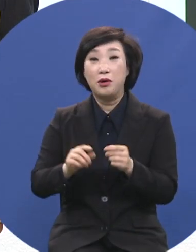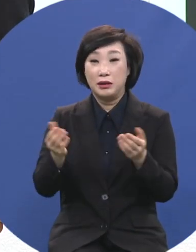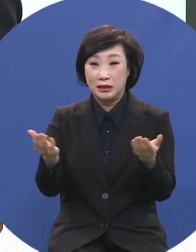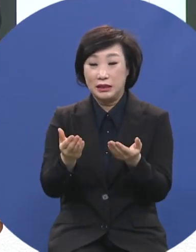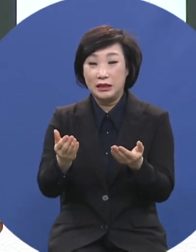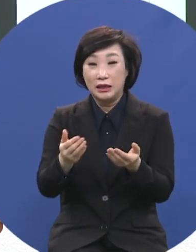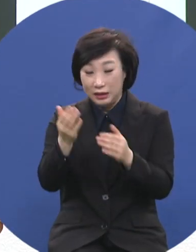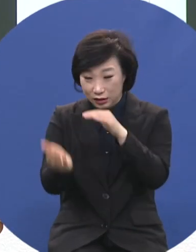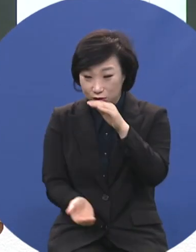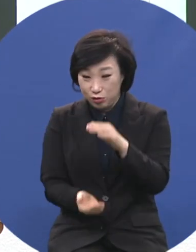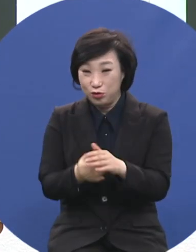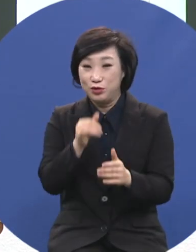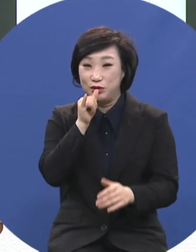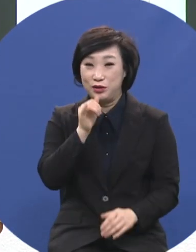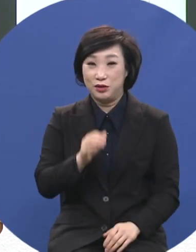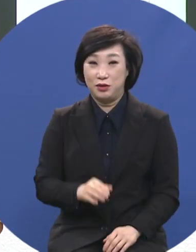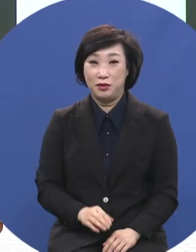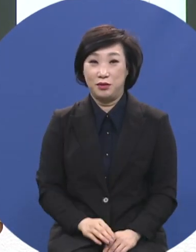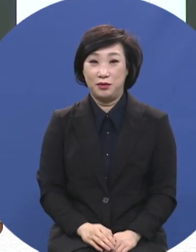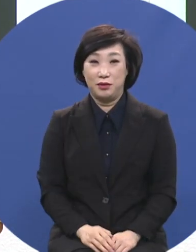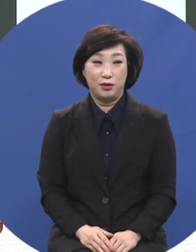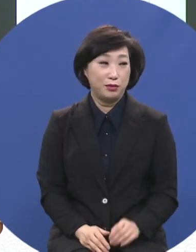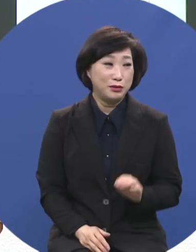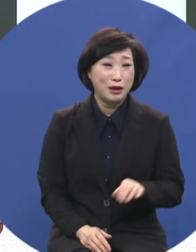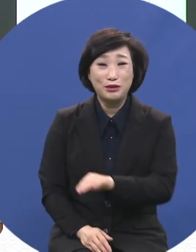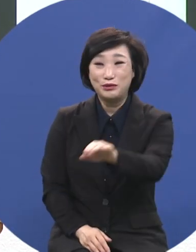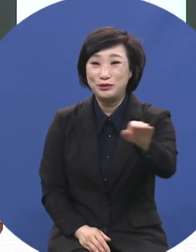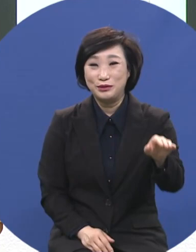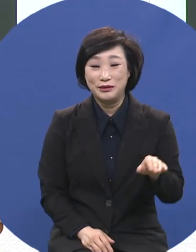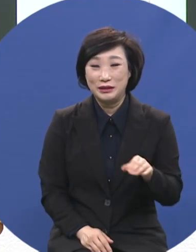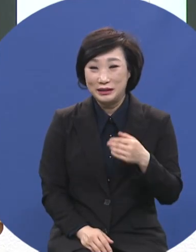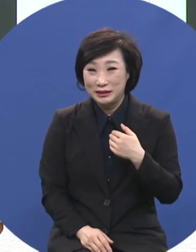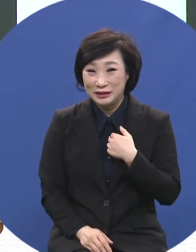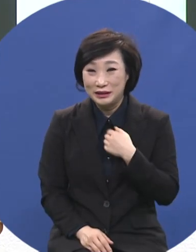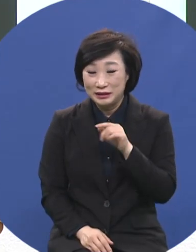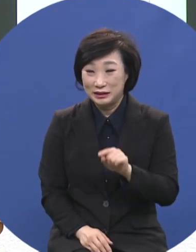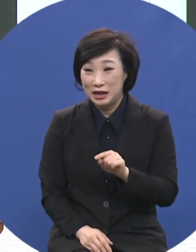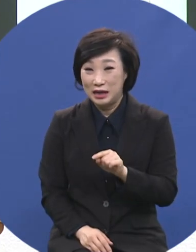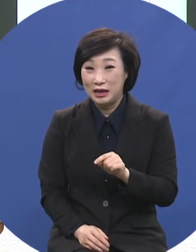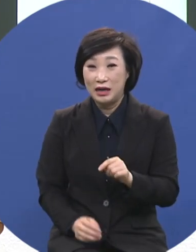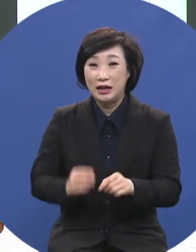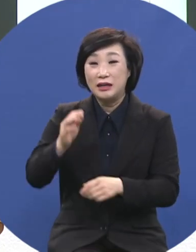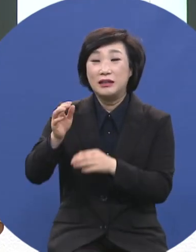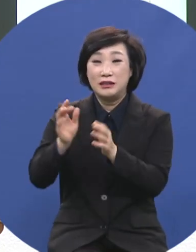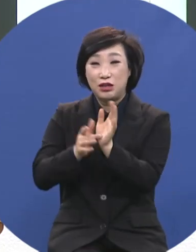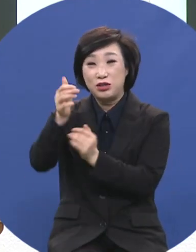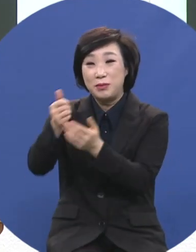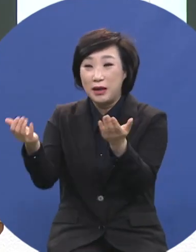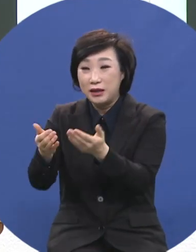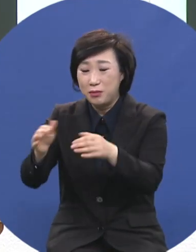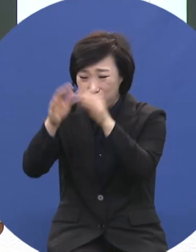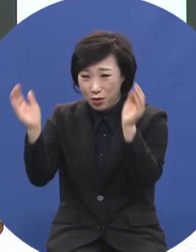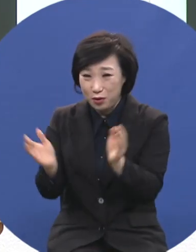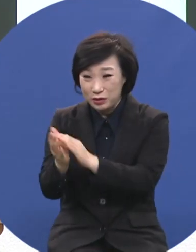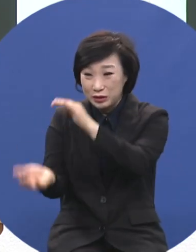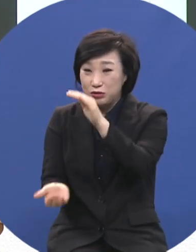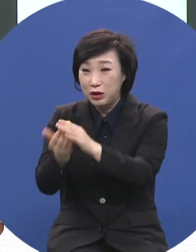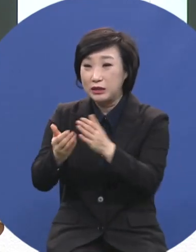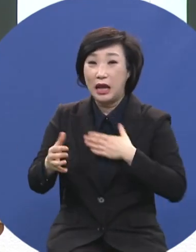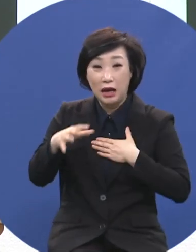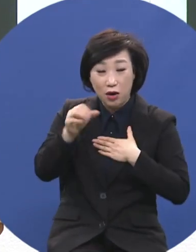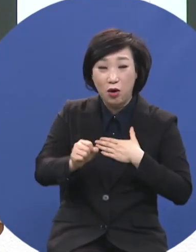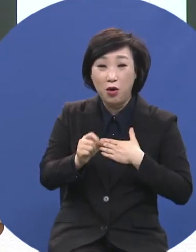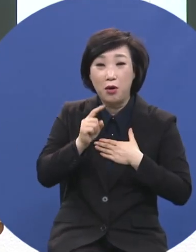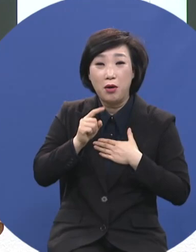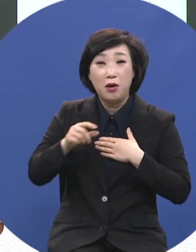사건을 성취하셨는데 우리는 얼마나 그 성취가 내 것이라고 주장하나,